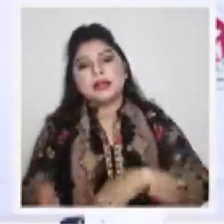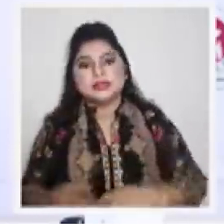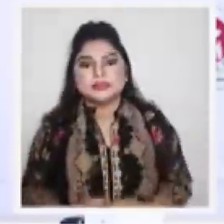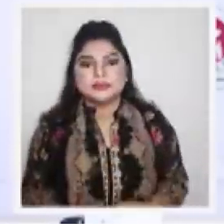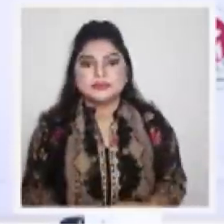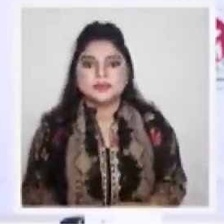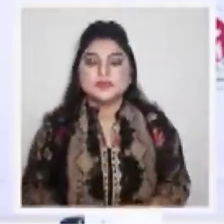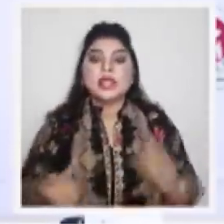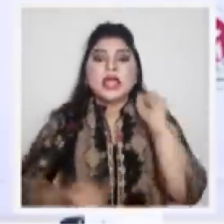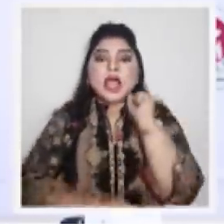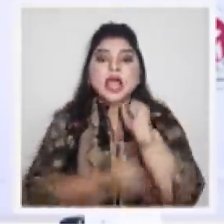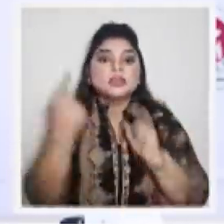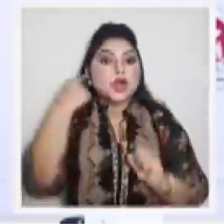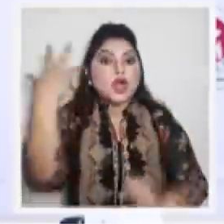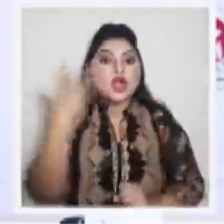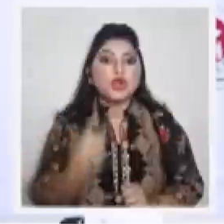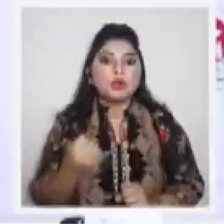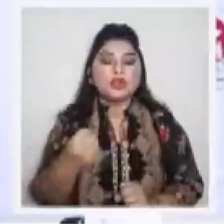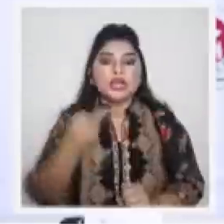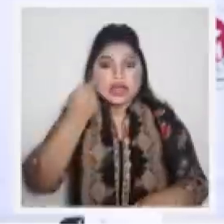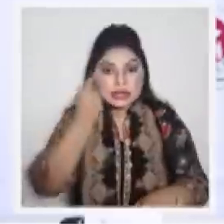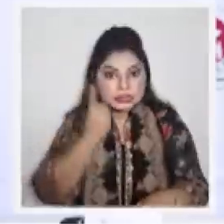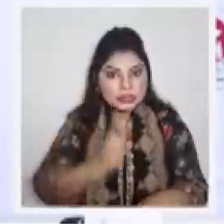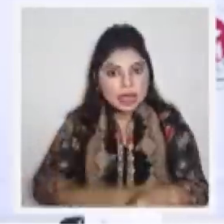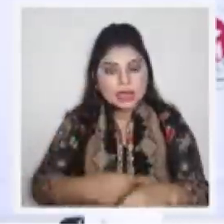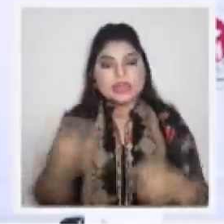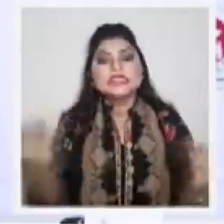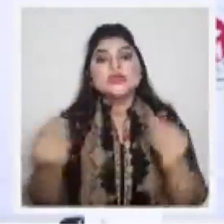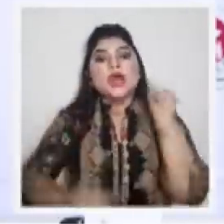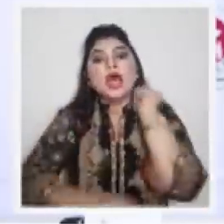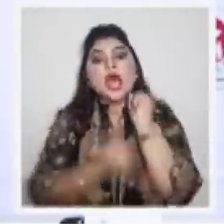24 ঘন্টায় হাসপাতালে মৃত্যুবরণ করেছেন 26 জন এবং বাড়িতে 1 জন।